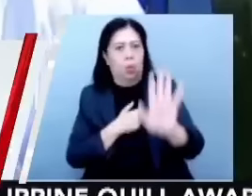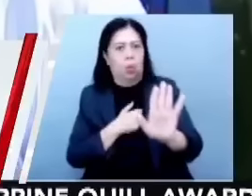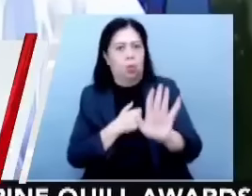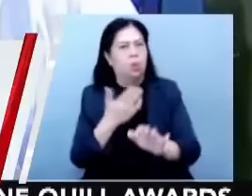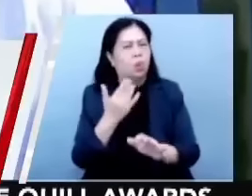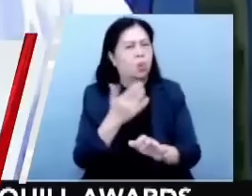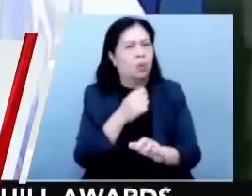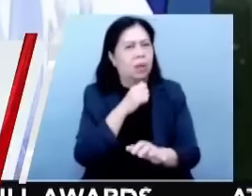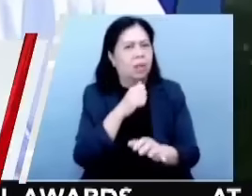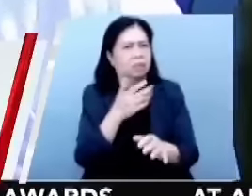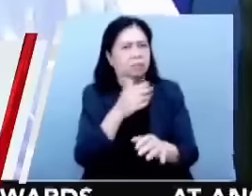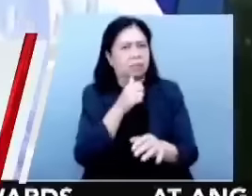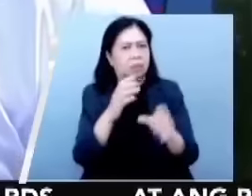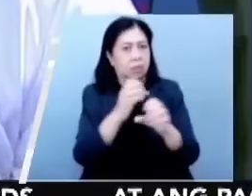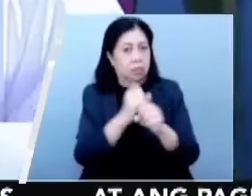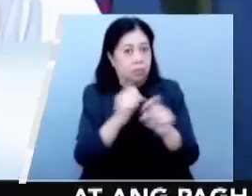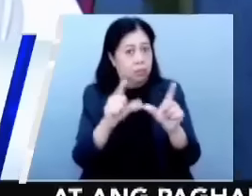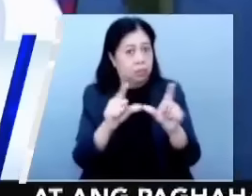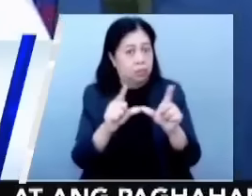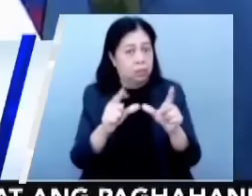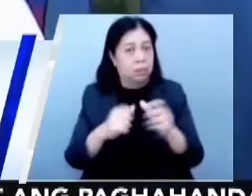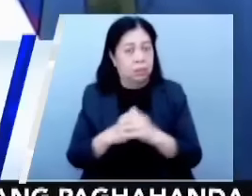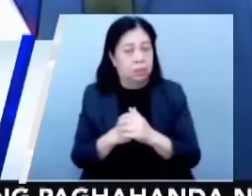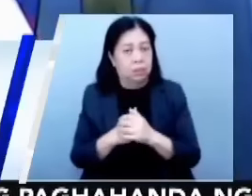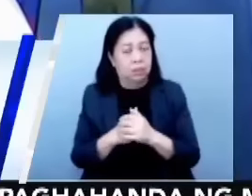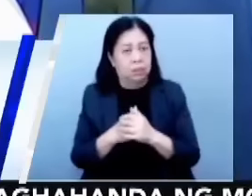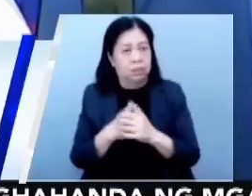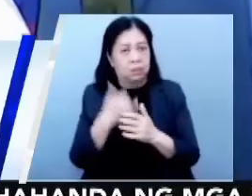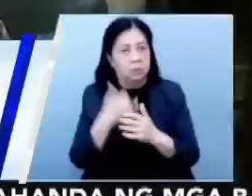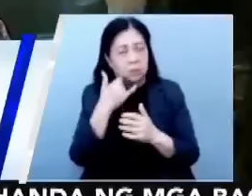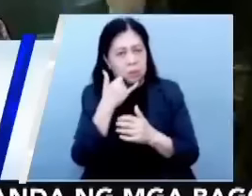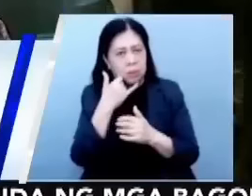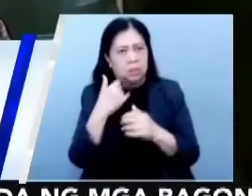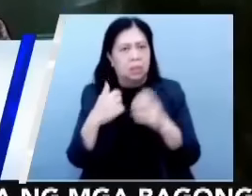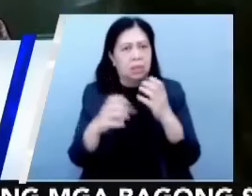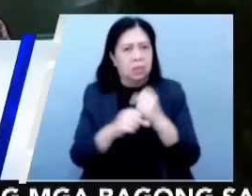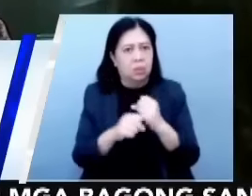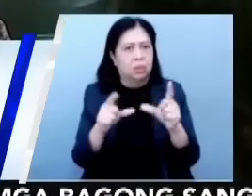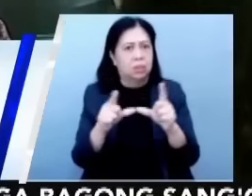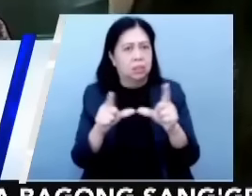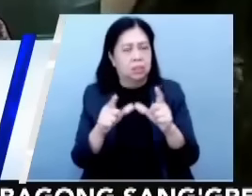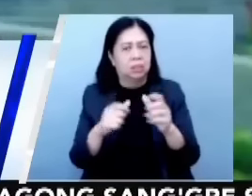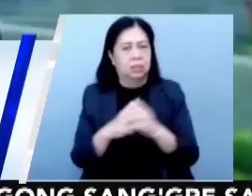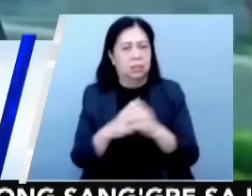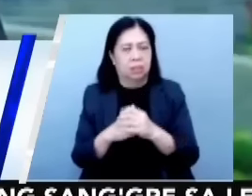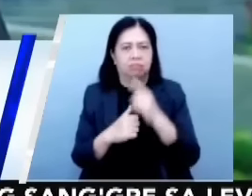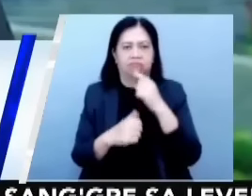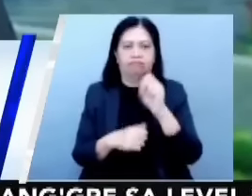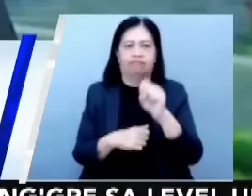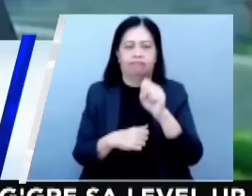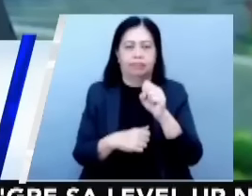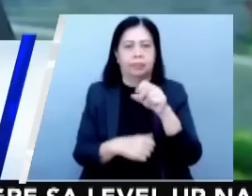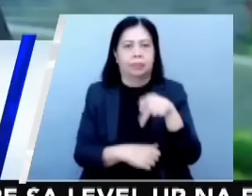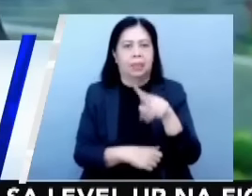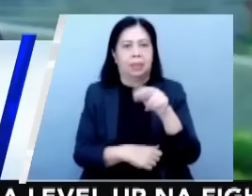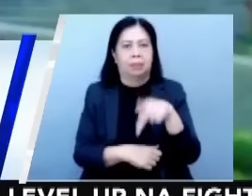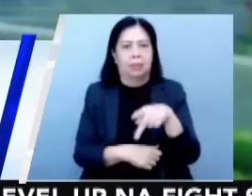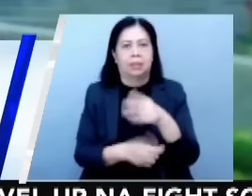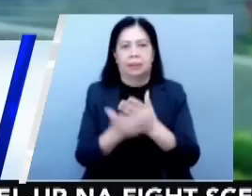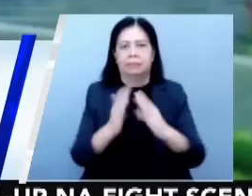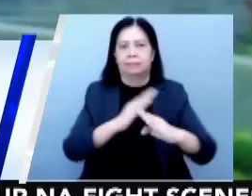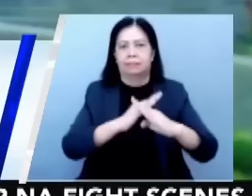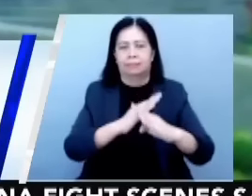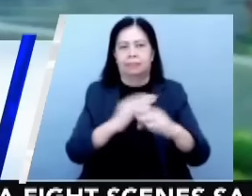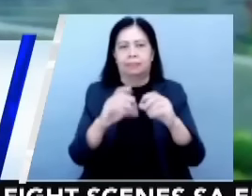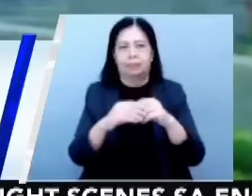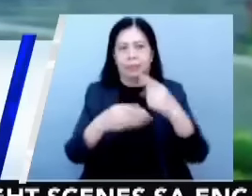Kinuha ba yung lisensya? Hindi naman, kinuha pa yung lisensya. Kinumpirma ng Philippine National Police na may mga hinarang nga sa checkpoint sa Cavite